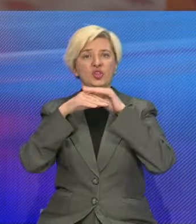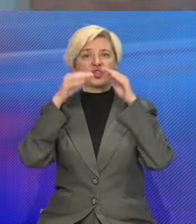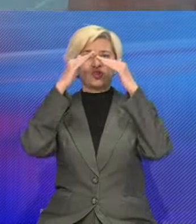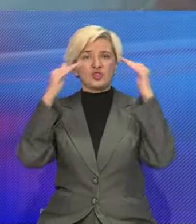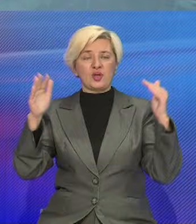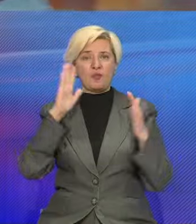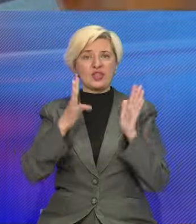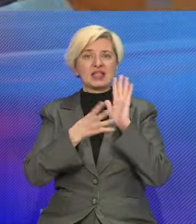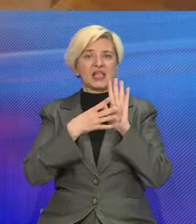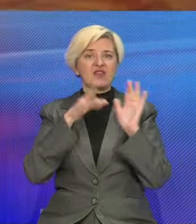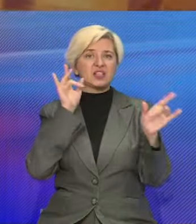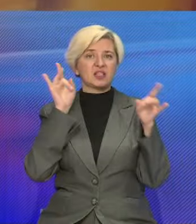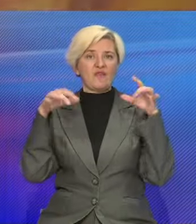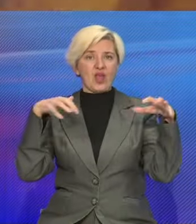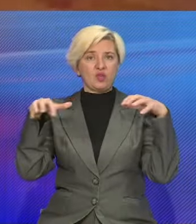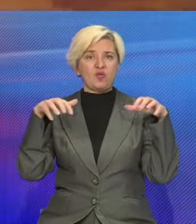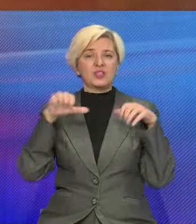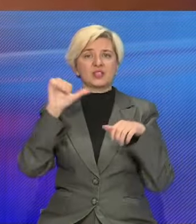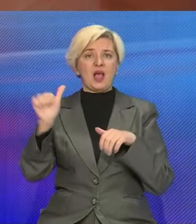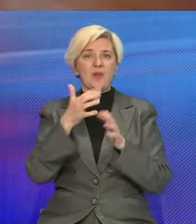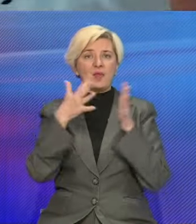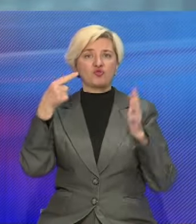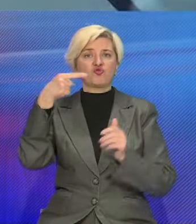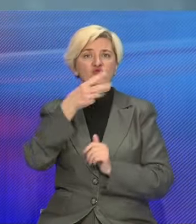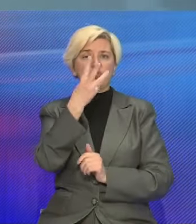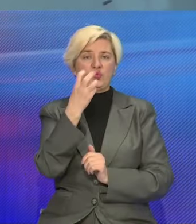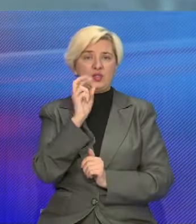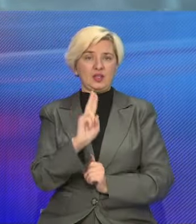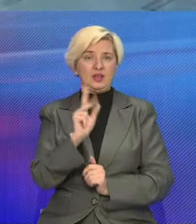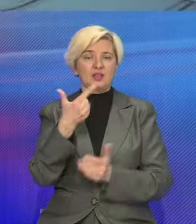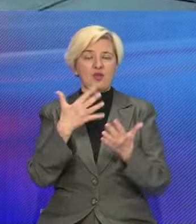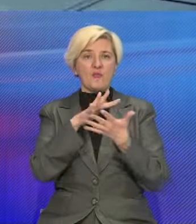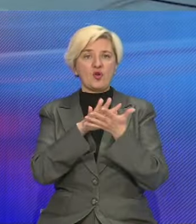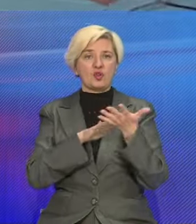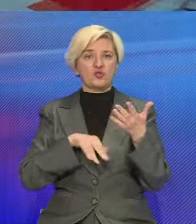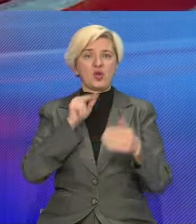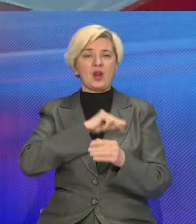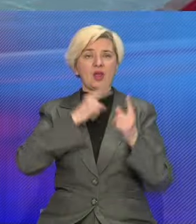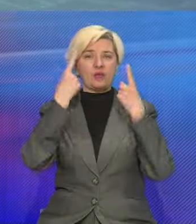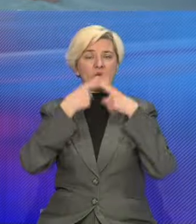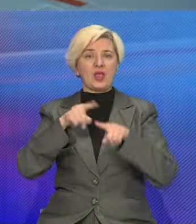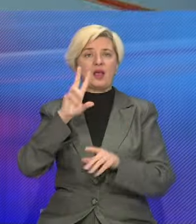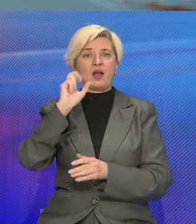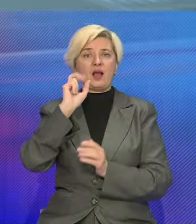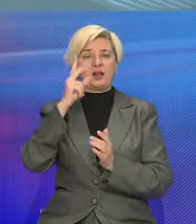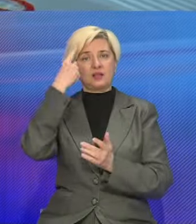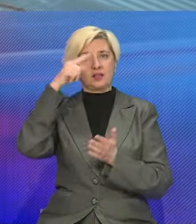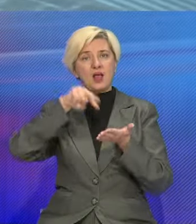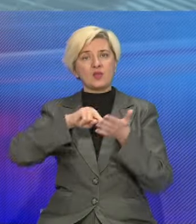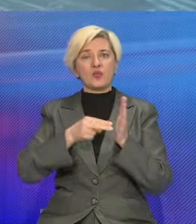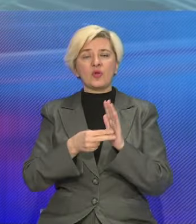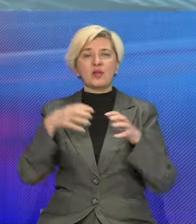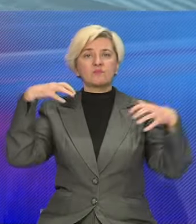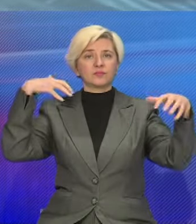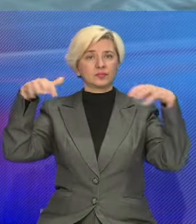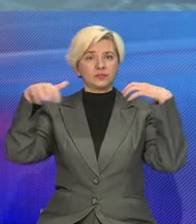саму великі з яких буде 1300 кілограмів. Зараз протягуються роботи над проектом. Як задумана, православні пераліви у